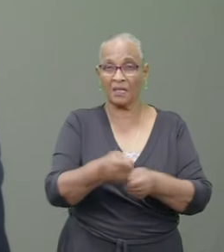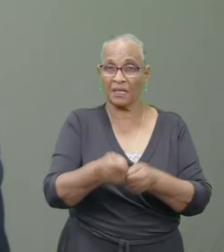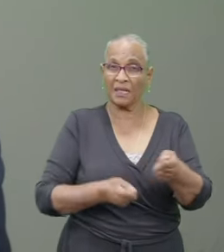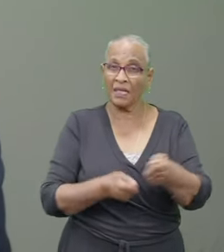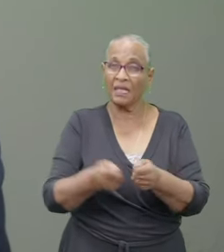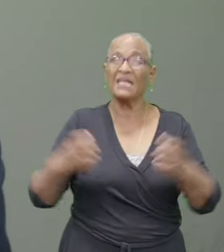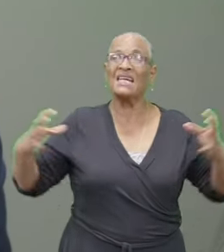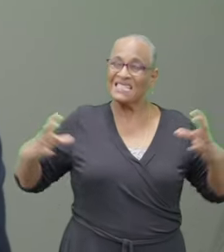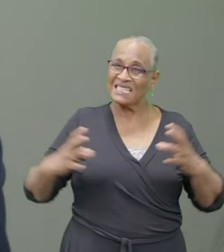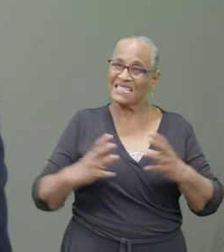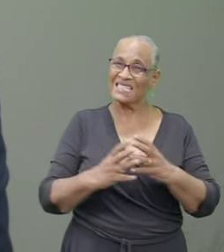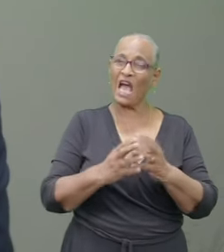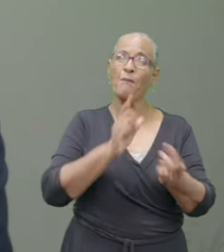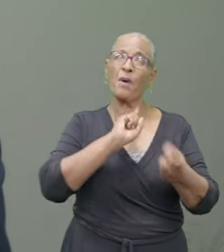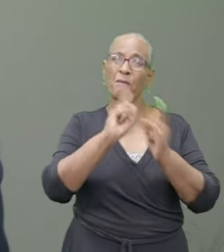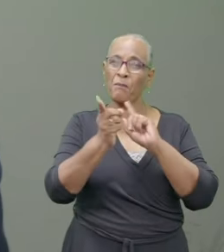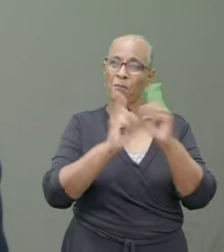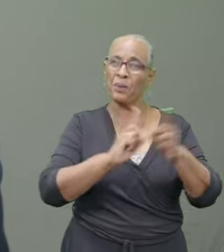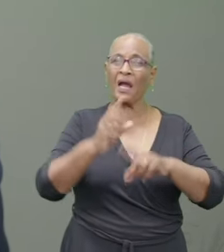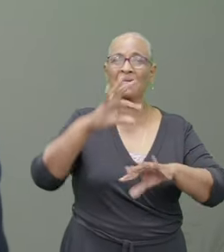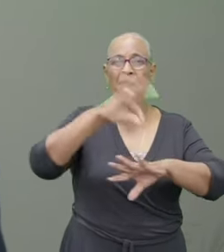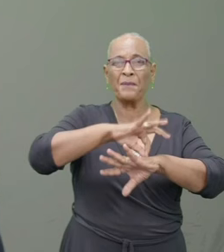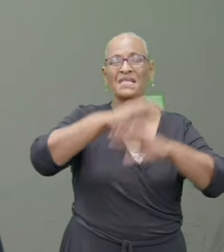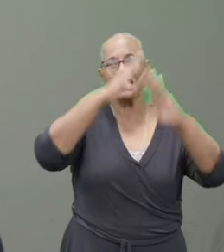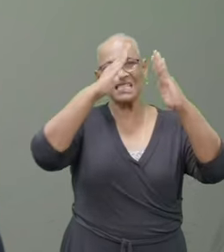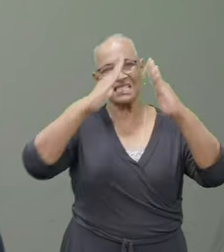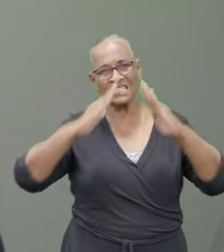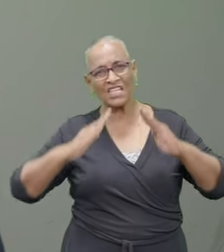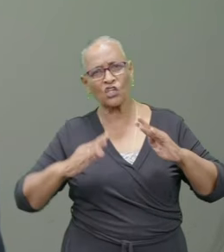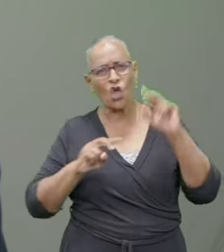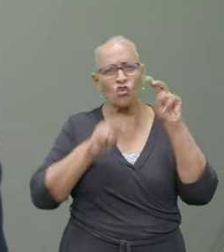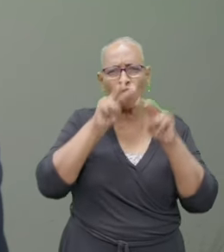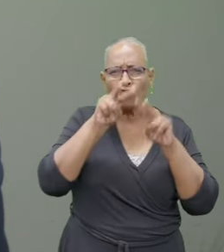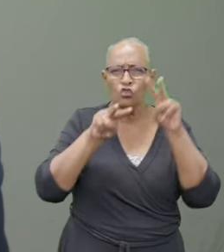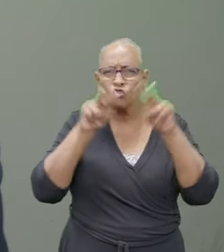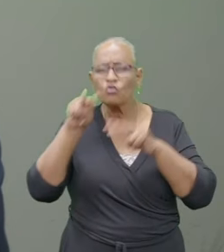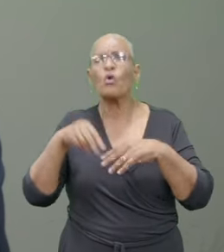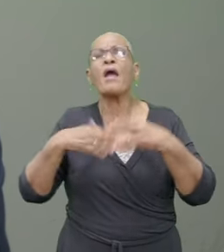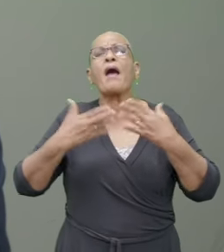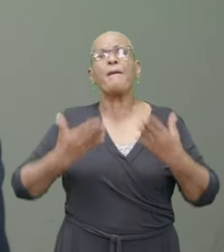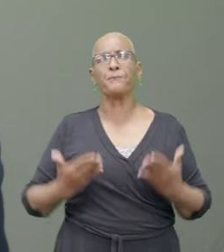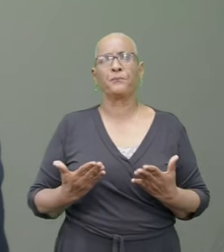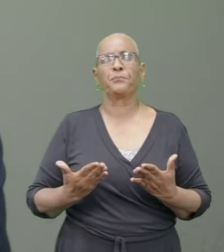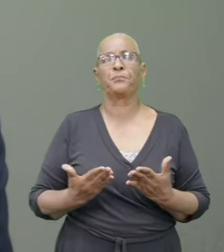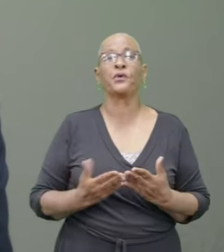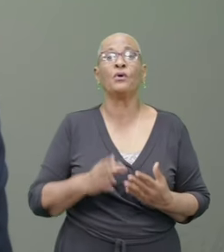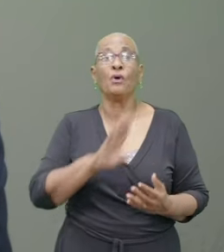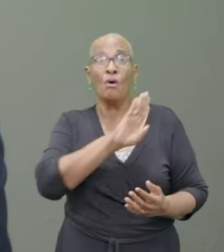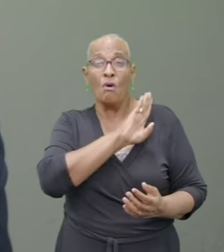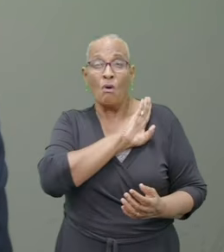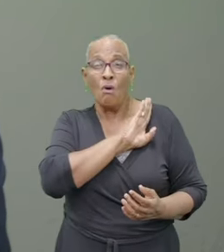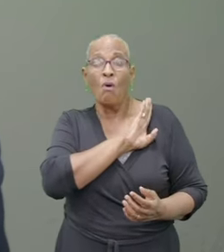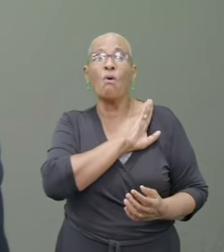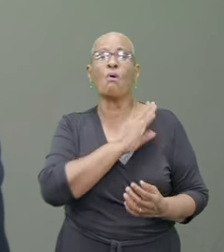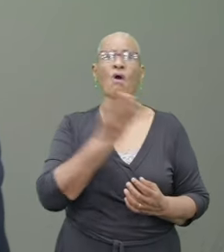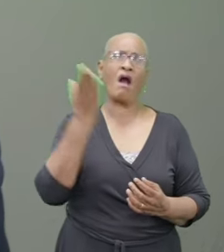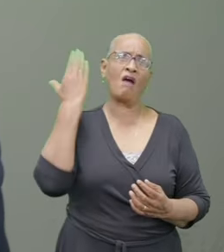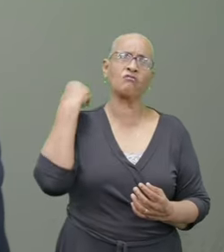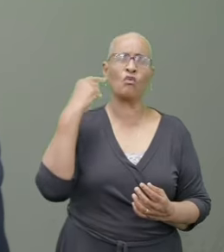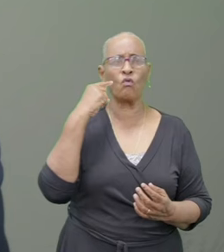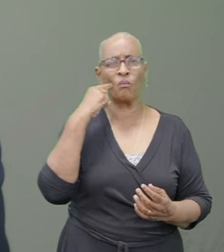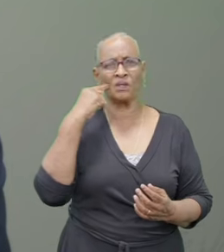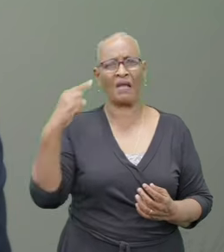overleg met de ziekenhuizen een aantal interventies heeft gepleegd. Het is namelijk zo dat in de afgelopen dagen na dit